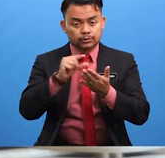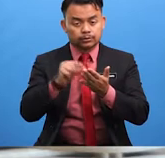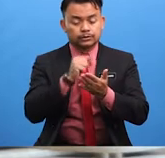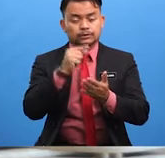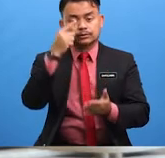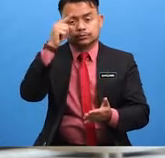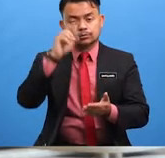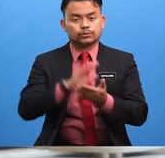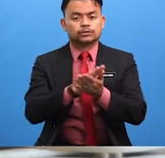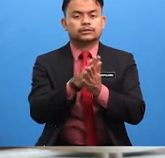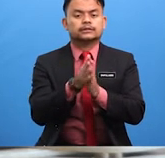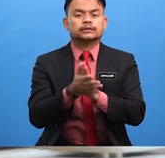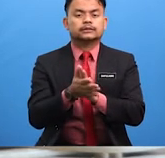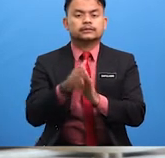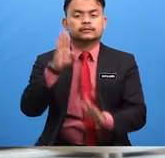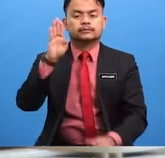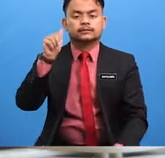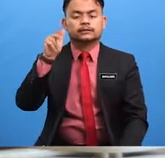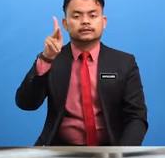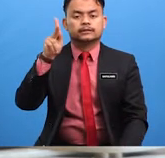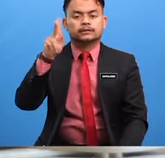ialah rotan sega.